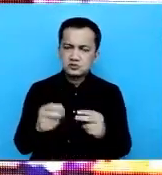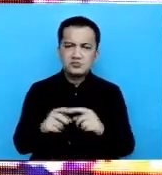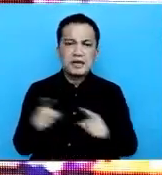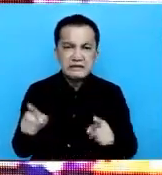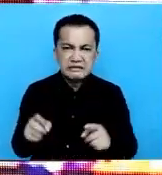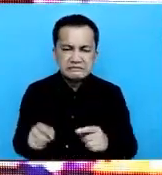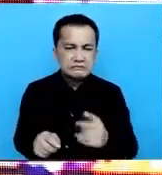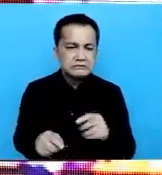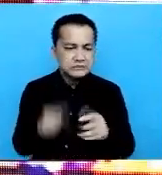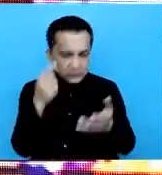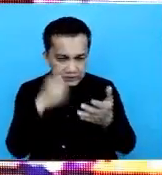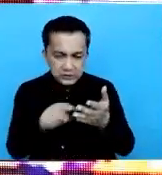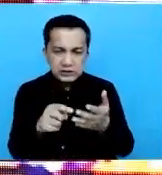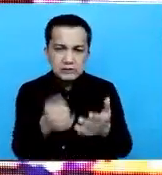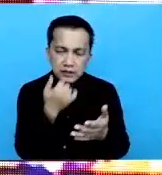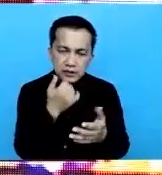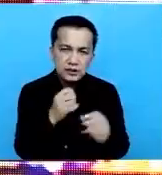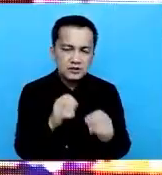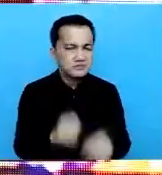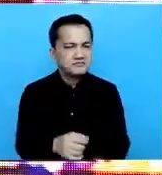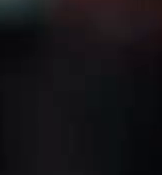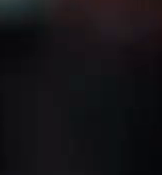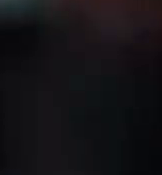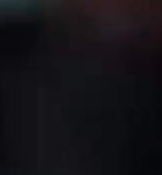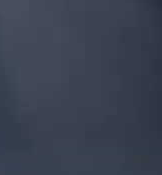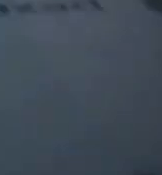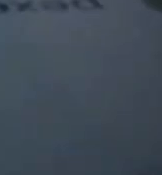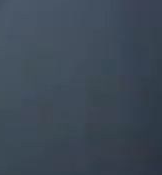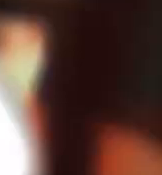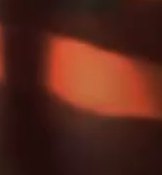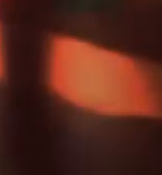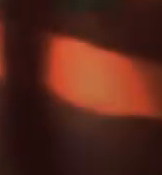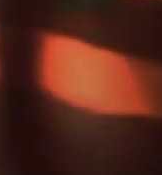wala sa konteksto ang anunsyo. I-fact check po natin yan.